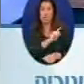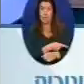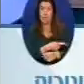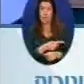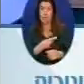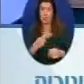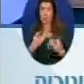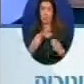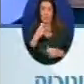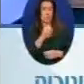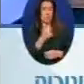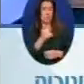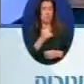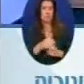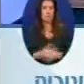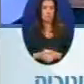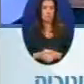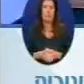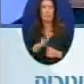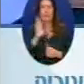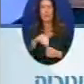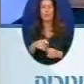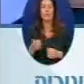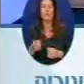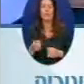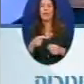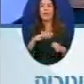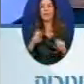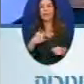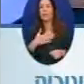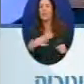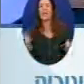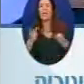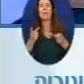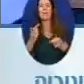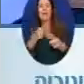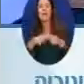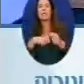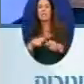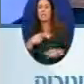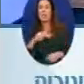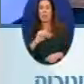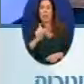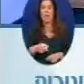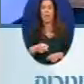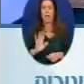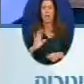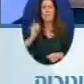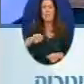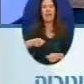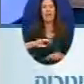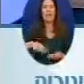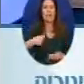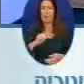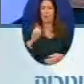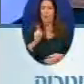יותר. קצת, מה זאת אומרת יותר? למשל, בחיפוש לעסק, אני לא צריך צו. אני יכול להיכנס לעסק ולעשות חיפוש. משטרה צריכה צו. זה דוגמה מעניין,